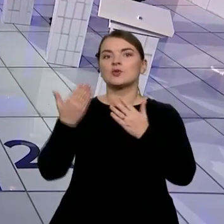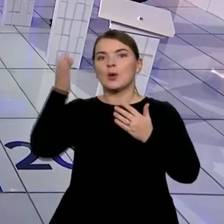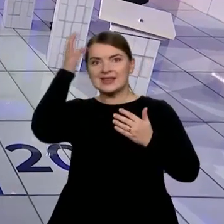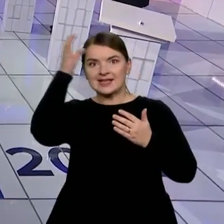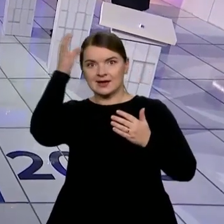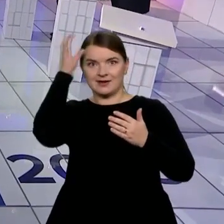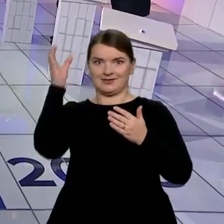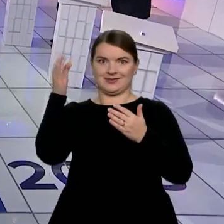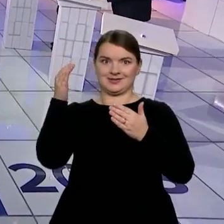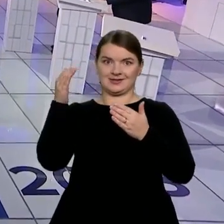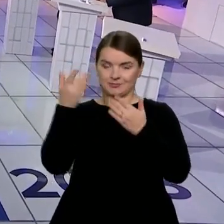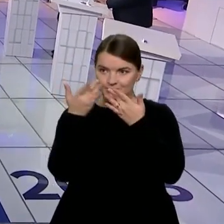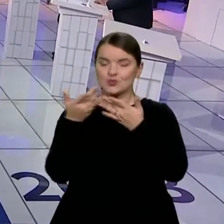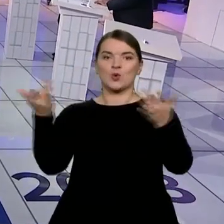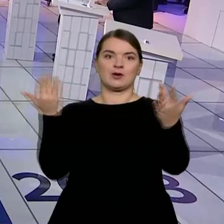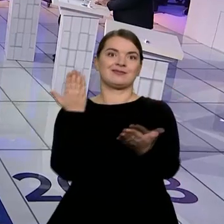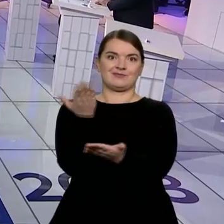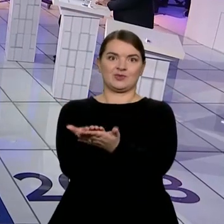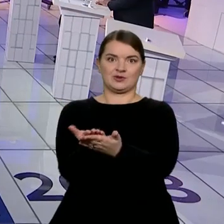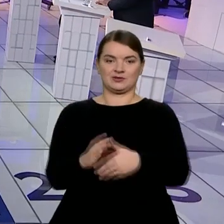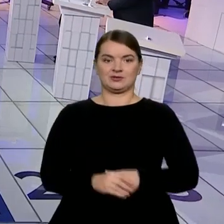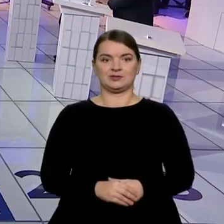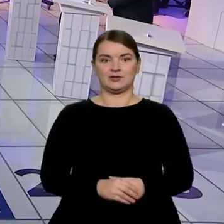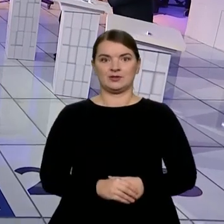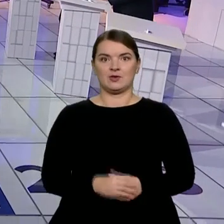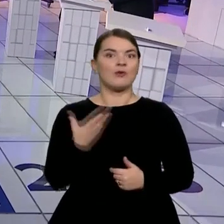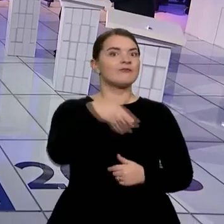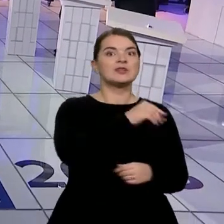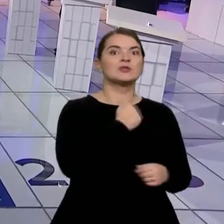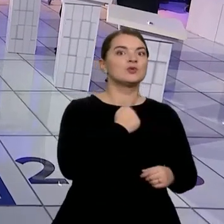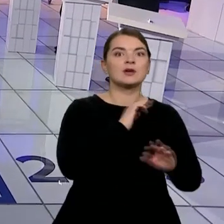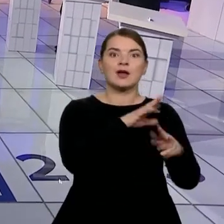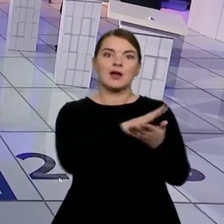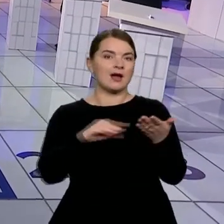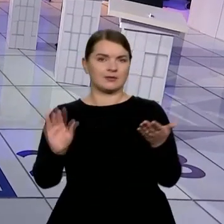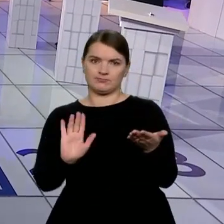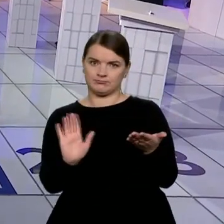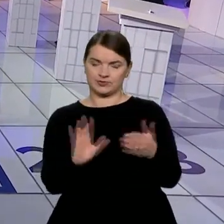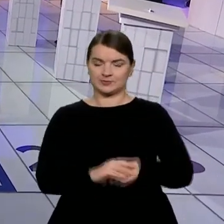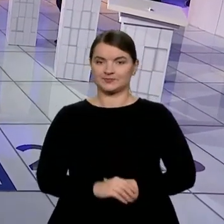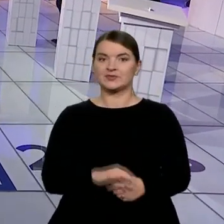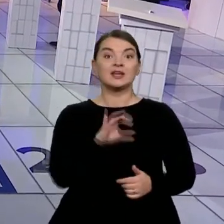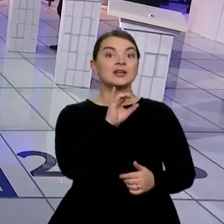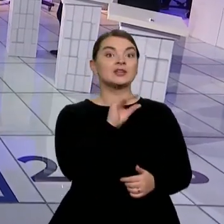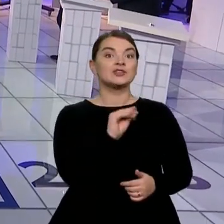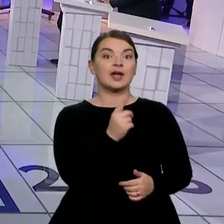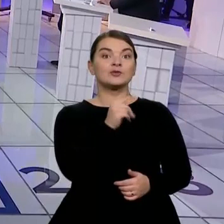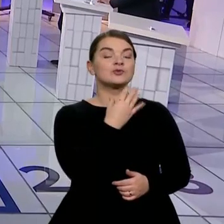galimybės, o ne tai, ką turi visi. Dėkui. Pane Šedžiau. Na, aš